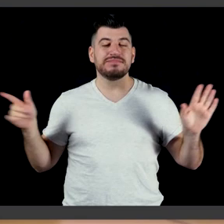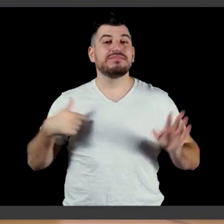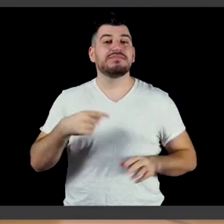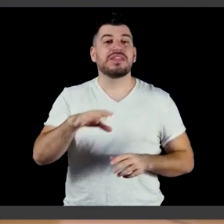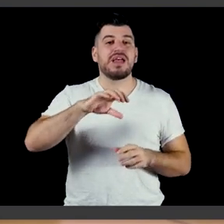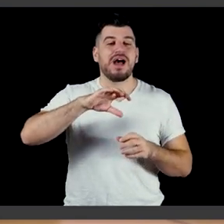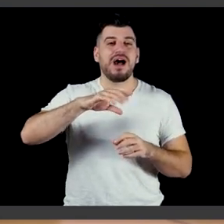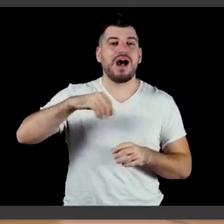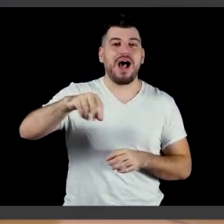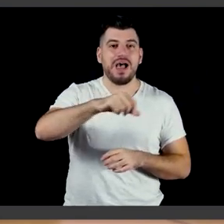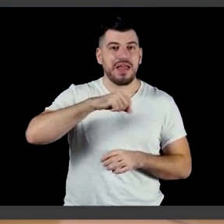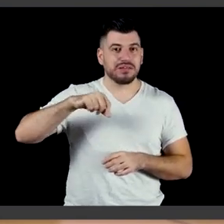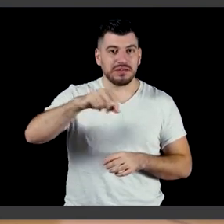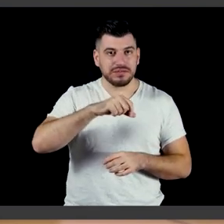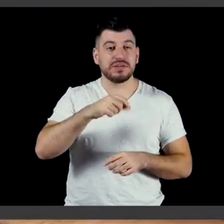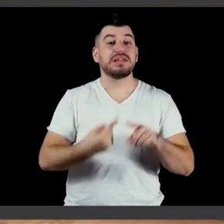Αλατάκι,